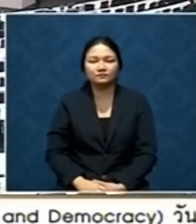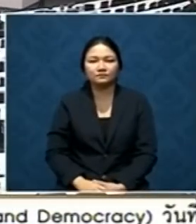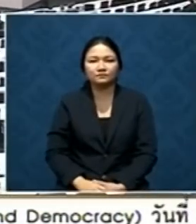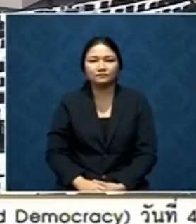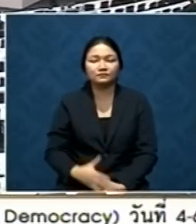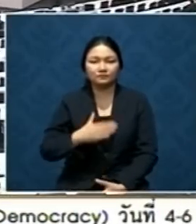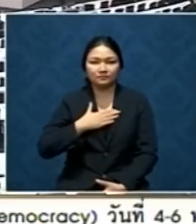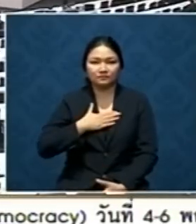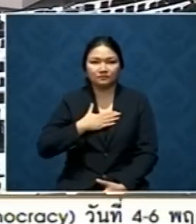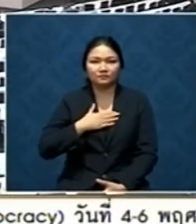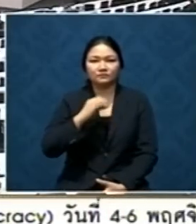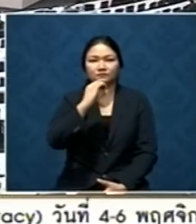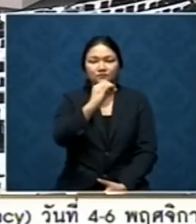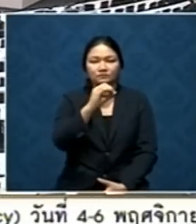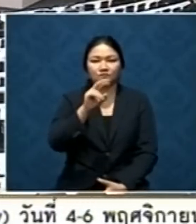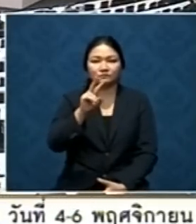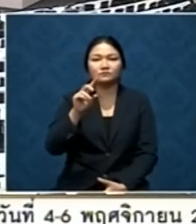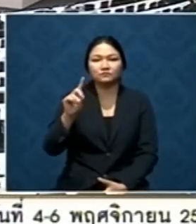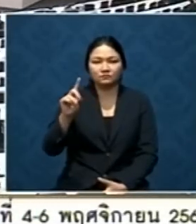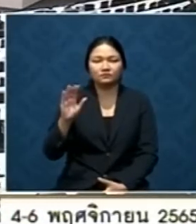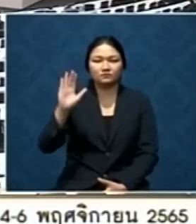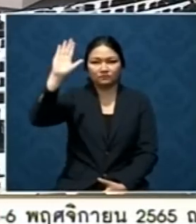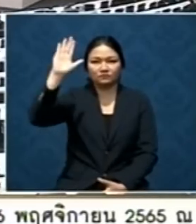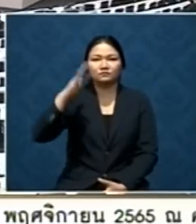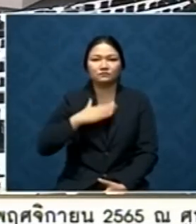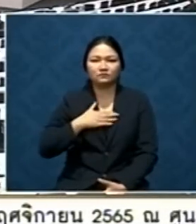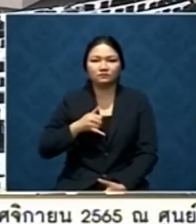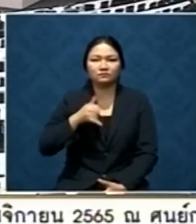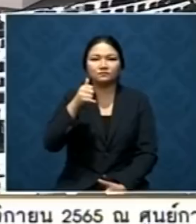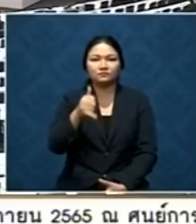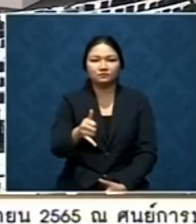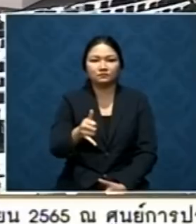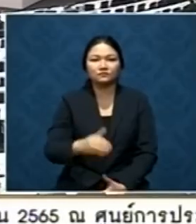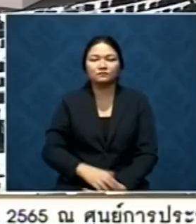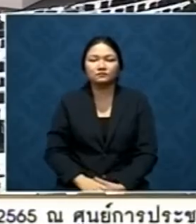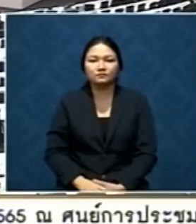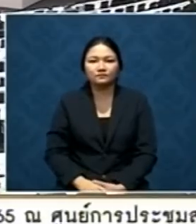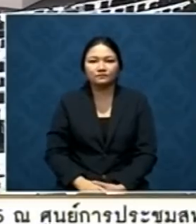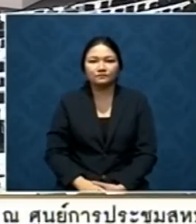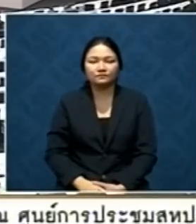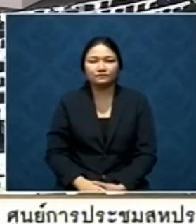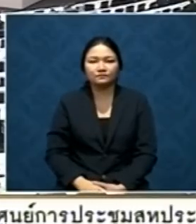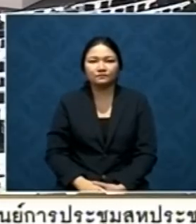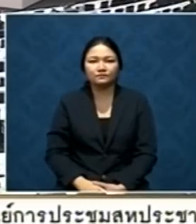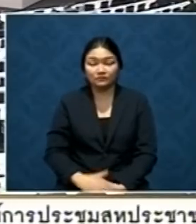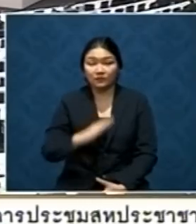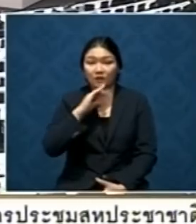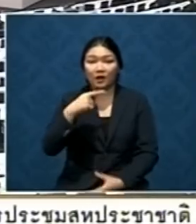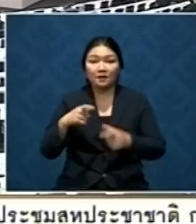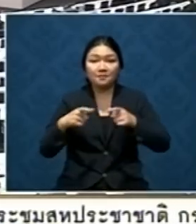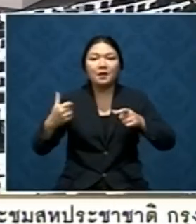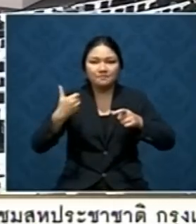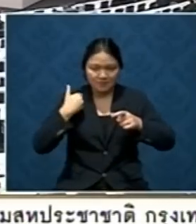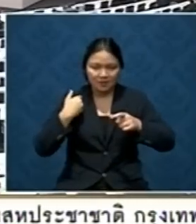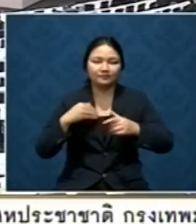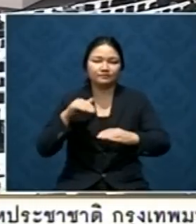าต้องคำนึงถึงโดยเฉพาะช่วงใกล้เลือกตั้งเนี่ยเขาต้องคำนึงถึงฐานเสียงเขาเขาก็จะไปหนักไปทางนั้นเพราะนั้นมันก็เลยทำให้การทำงานในส